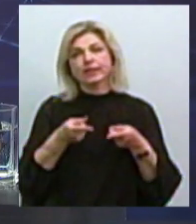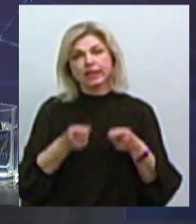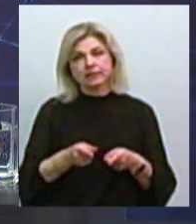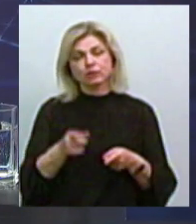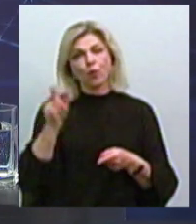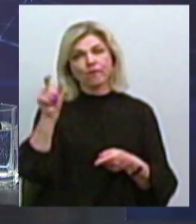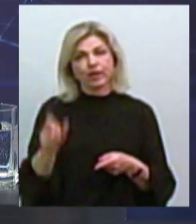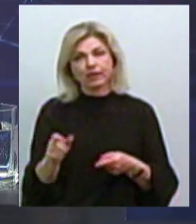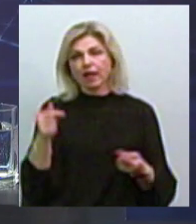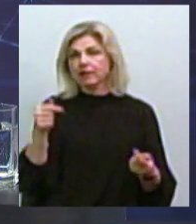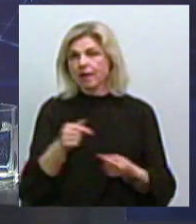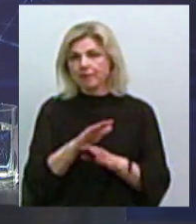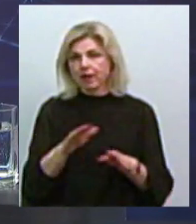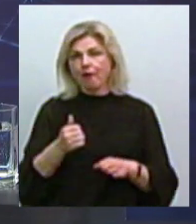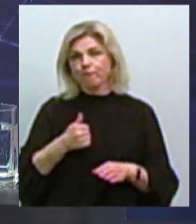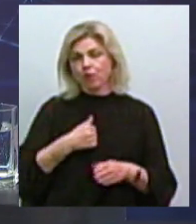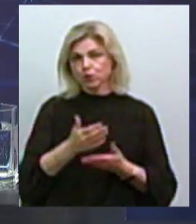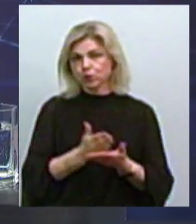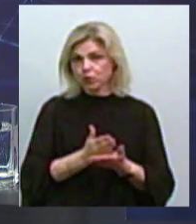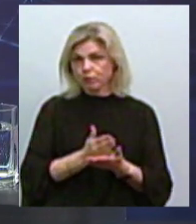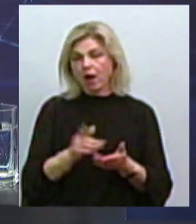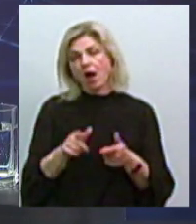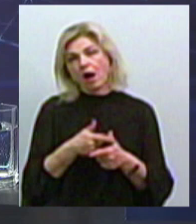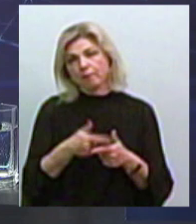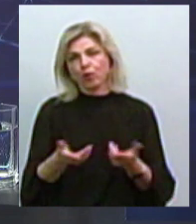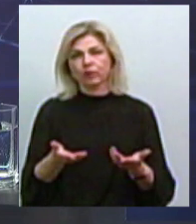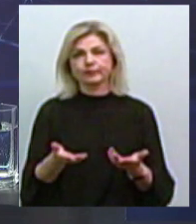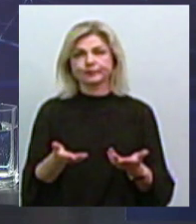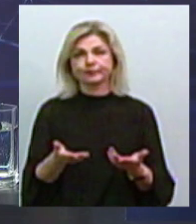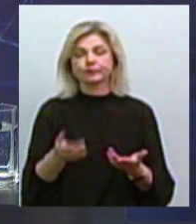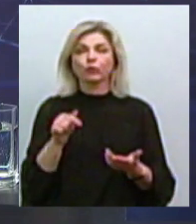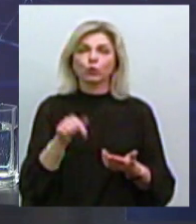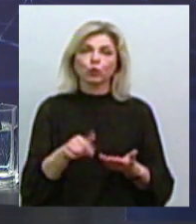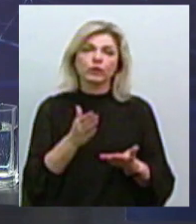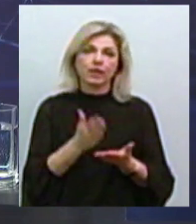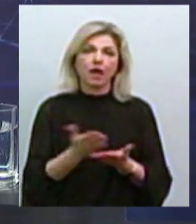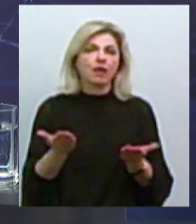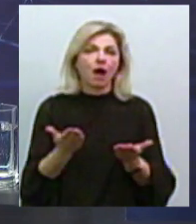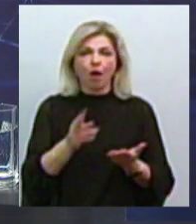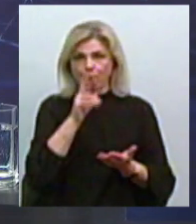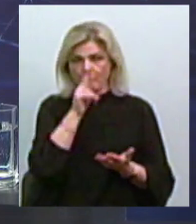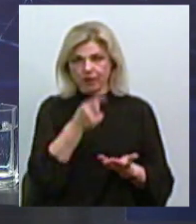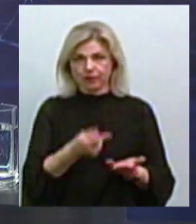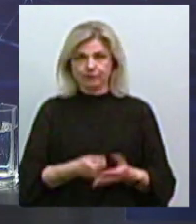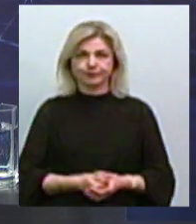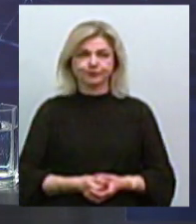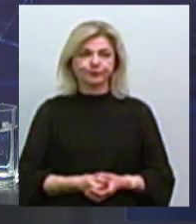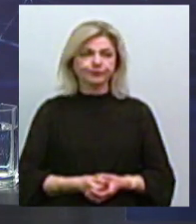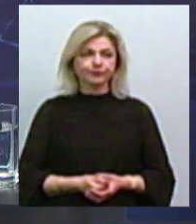він непридатний до військової служби, або тут є якась, ну, помилка, скажімо так.